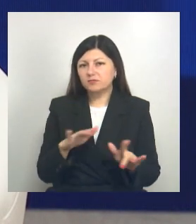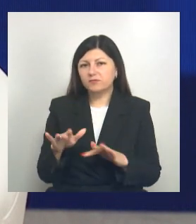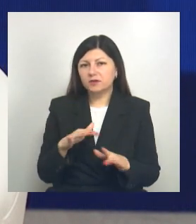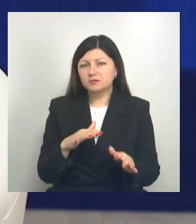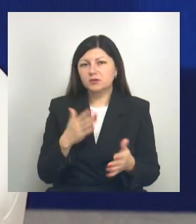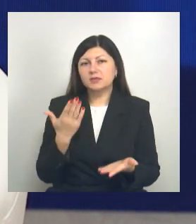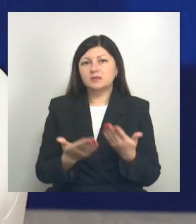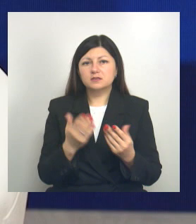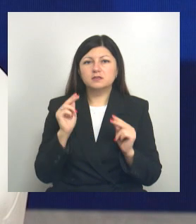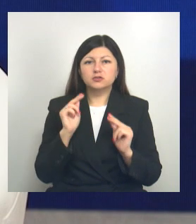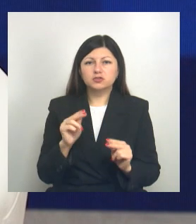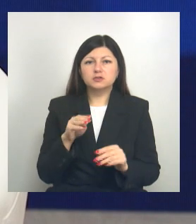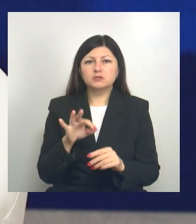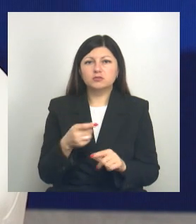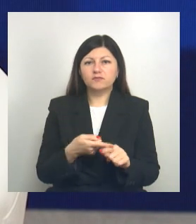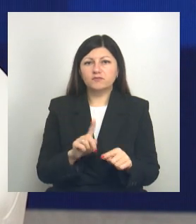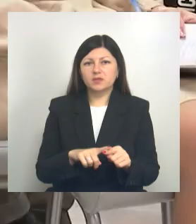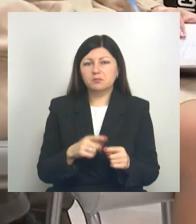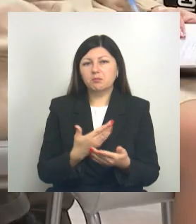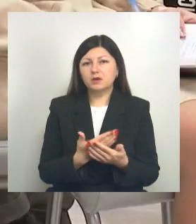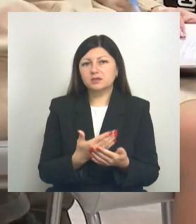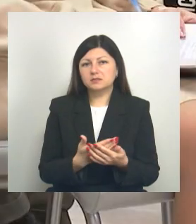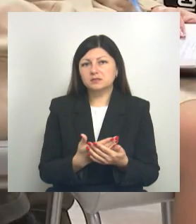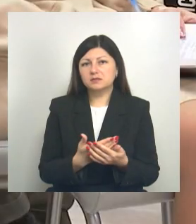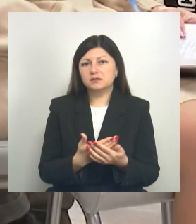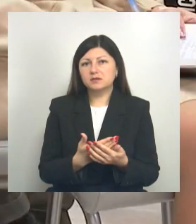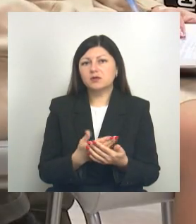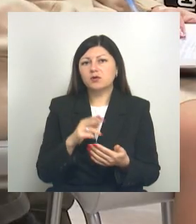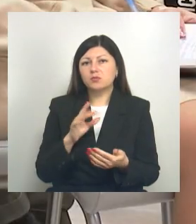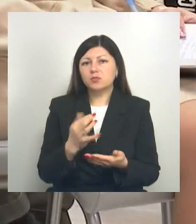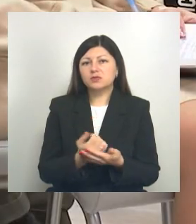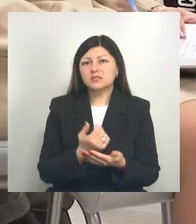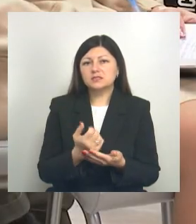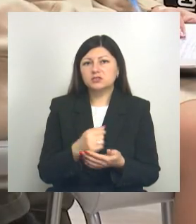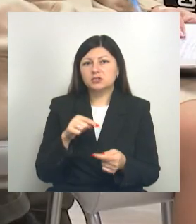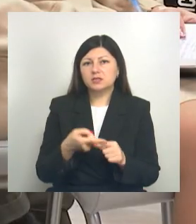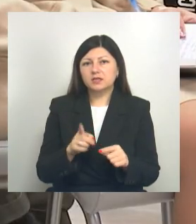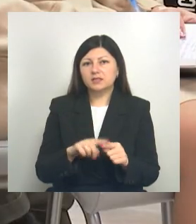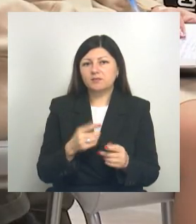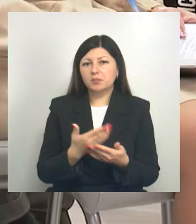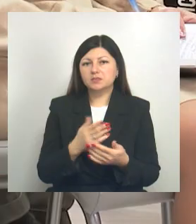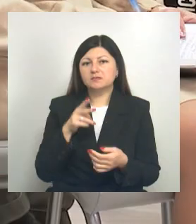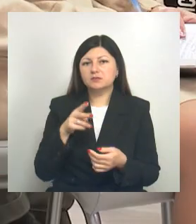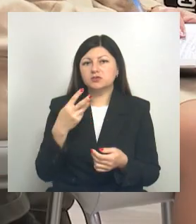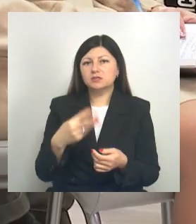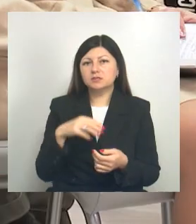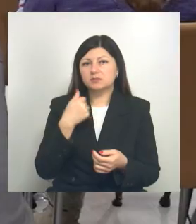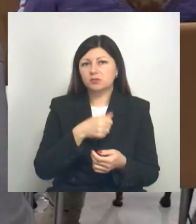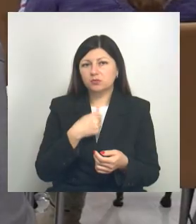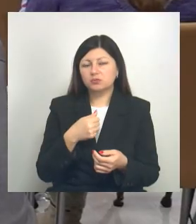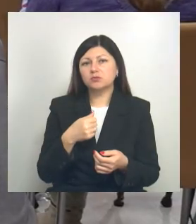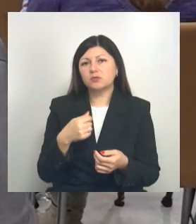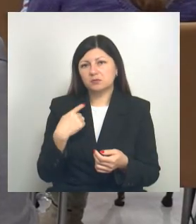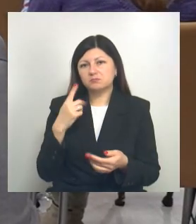Поэтому, если честно, то в этом показателе, мы по достижению этого показателя к 2030 году, мы